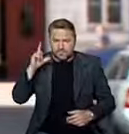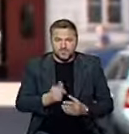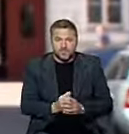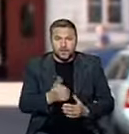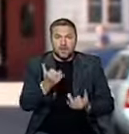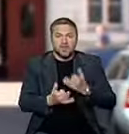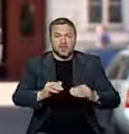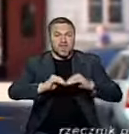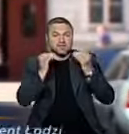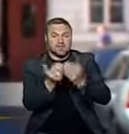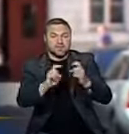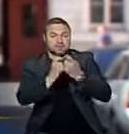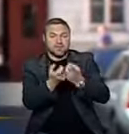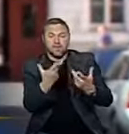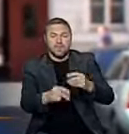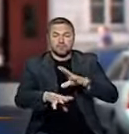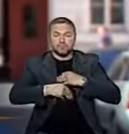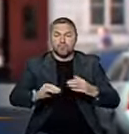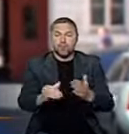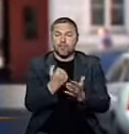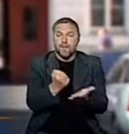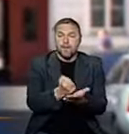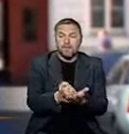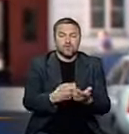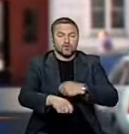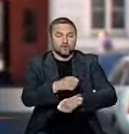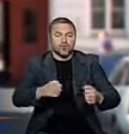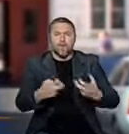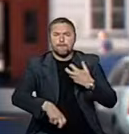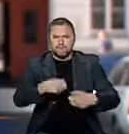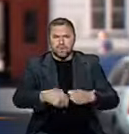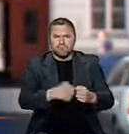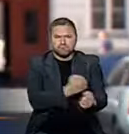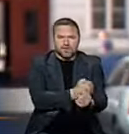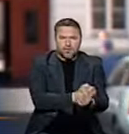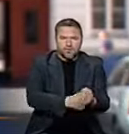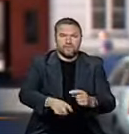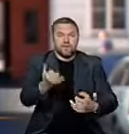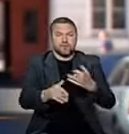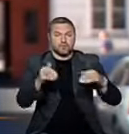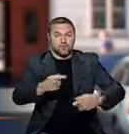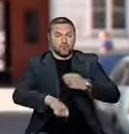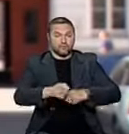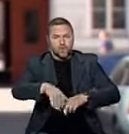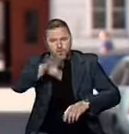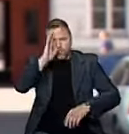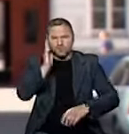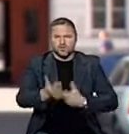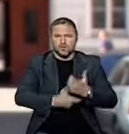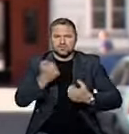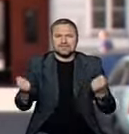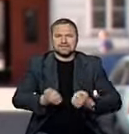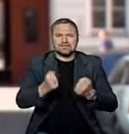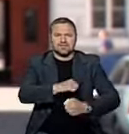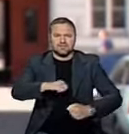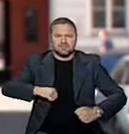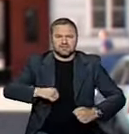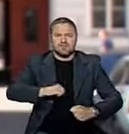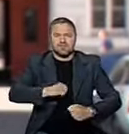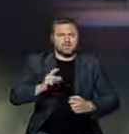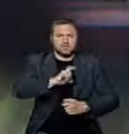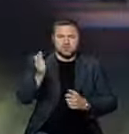Dopóki Sejm i Senat nie uchwali nowego prawa, które rozwiąże problem dopalaczy, o ile się da to rozwiązać, Łódź będzie podejmowała te starania